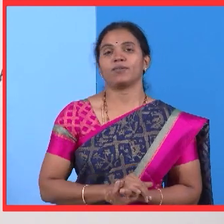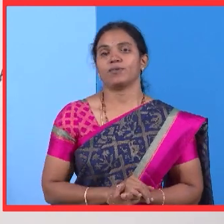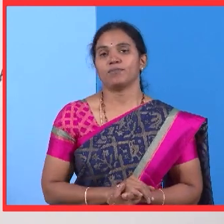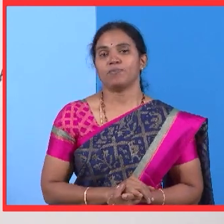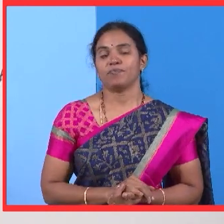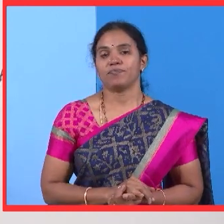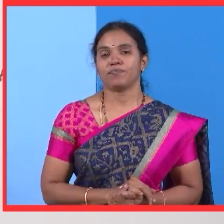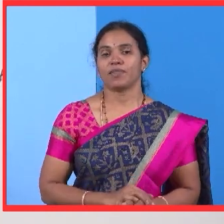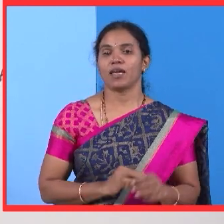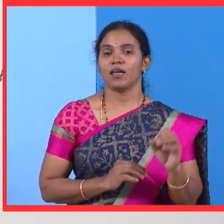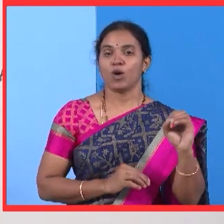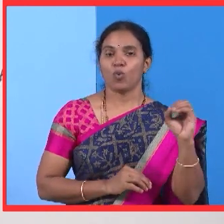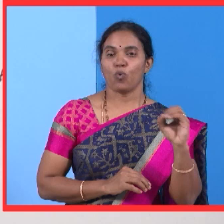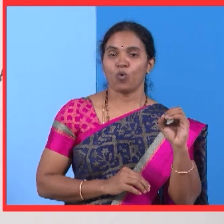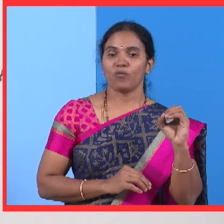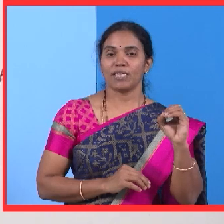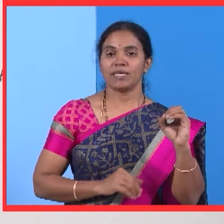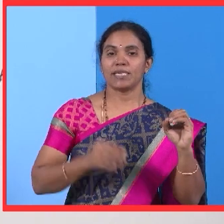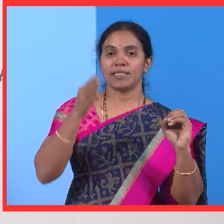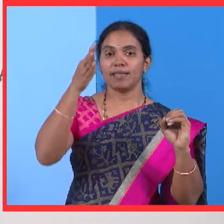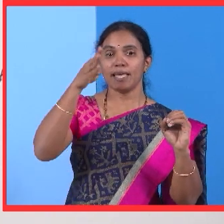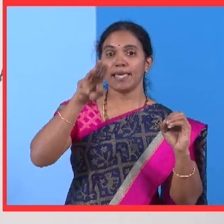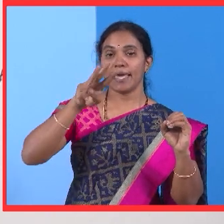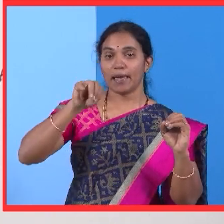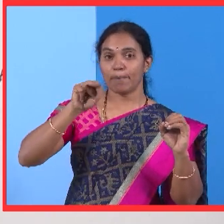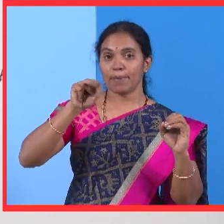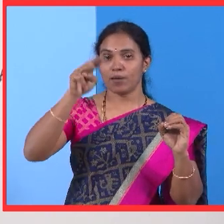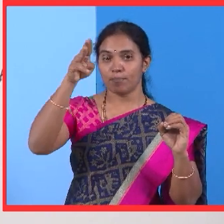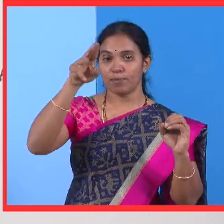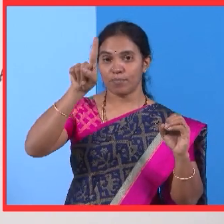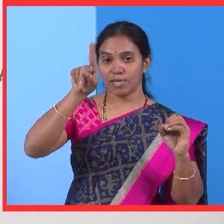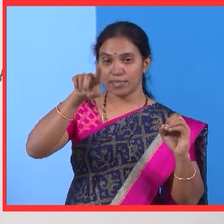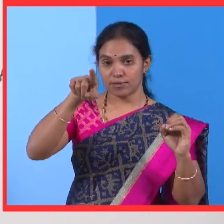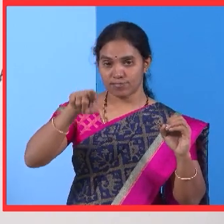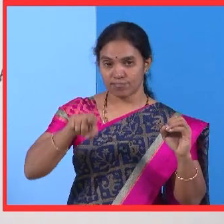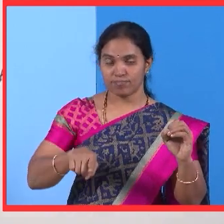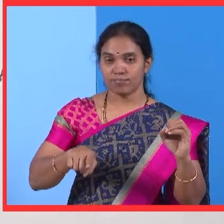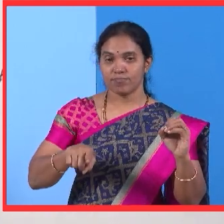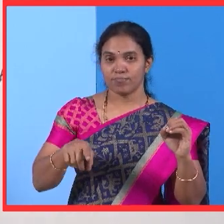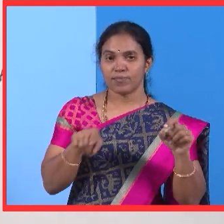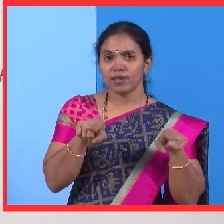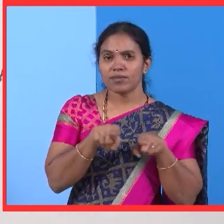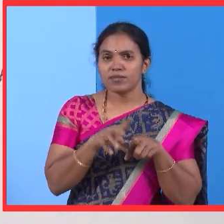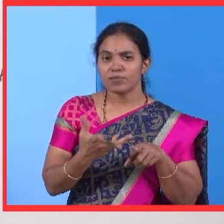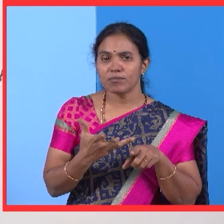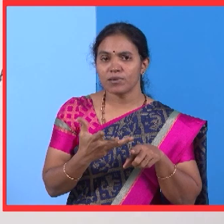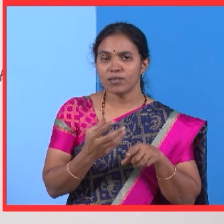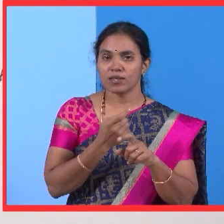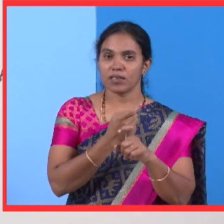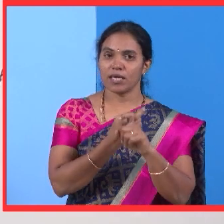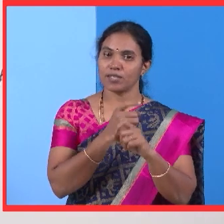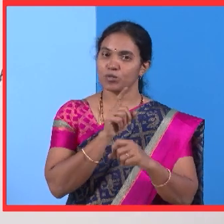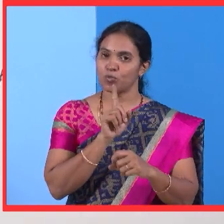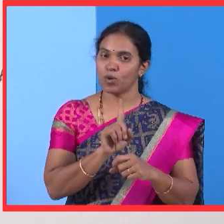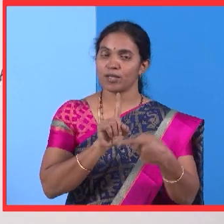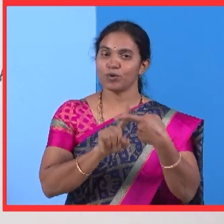இதனுடைய x ஆய தொலைவு x1 plus x2 by 2 இதுதான் m என்ற புள்ளியினுடைய x ஆய தொலைவு x1 plus x2 by 2 அதே